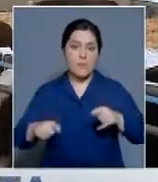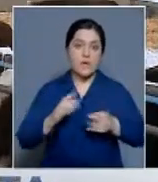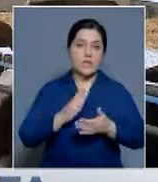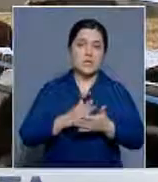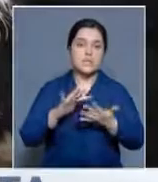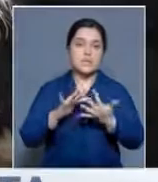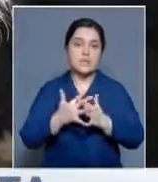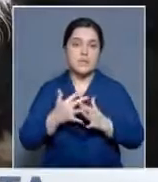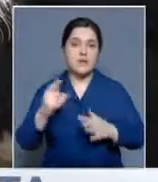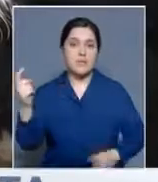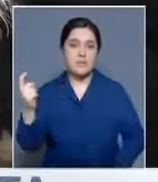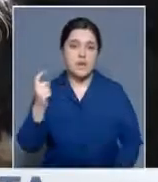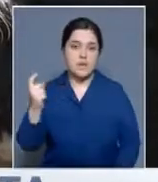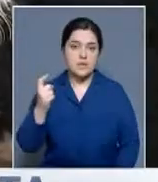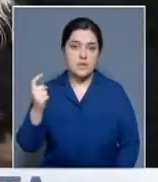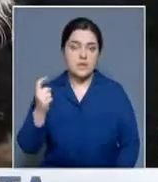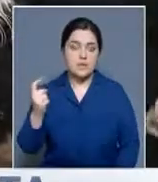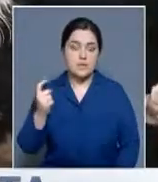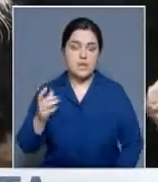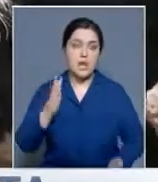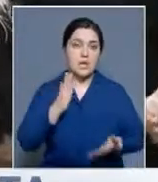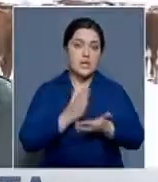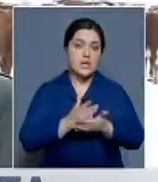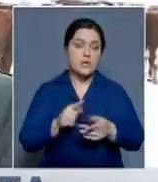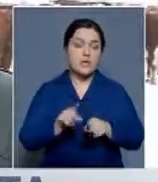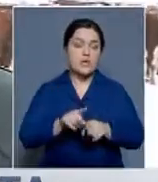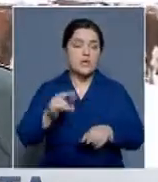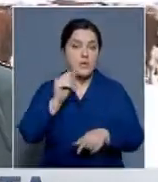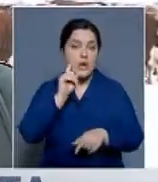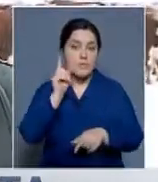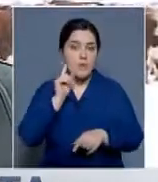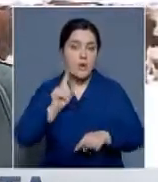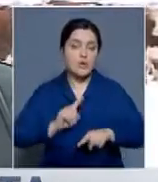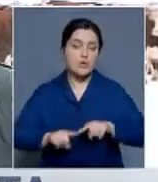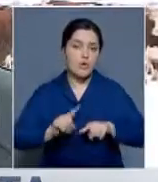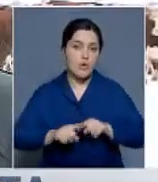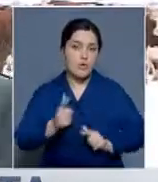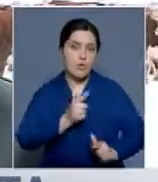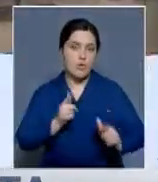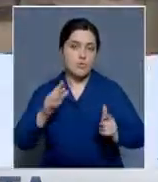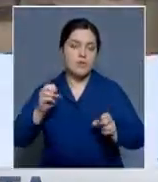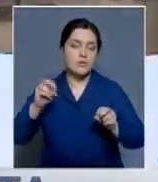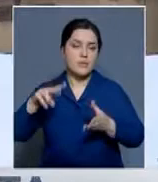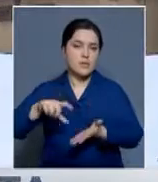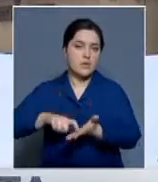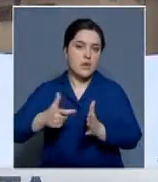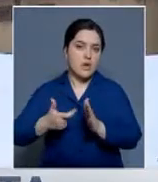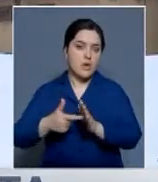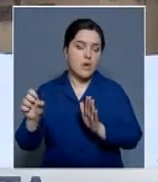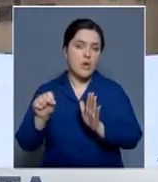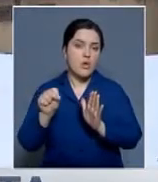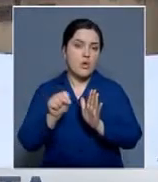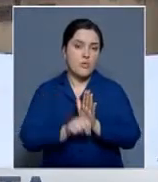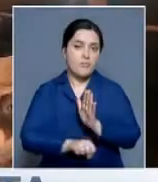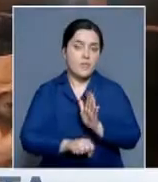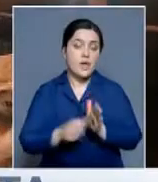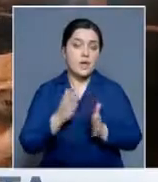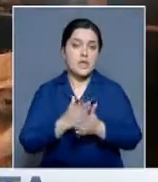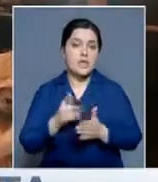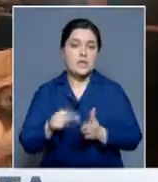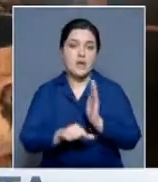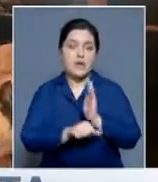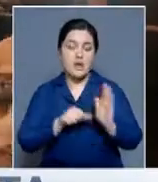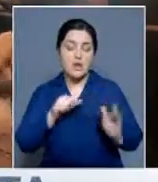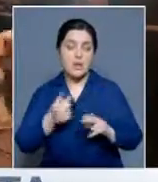как репродуктор. Теперь есть возможность откармливать молодняк. Скоро введем в эксплуатацию и убойный цех. Один из таких комплексов,